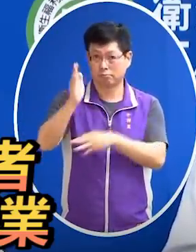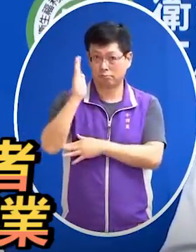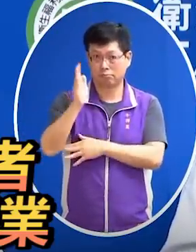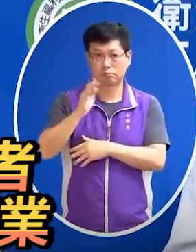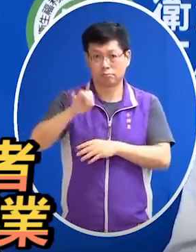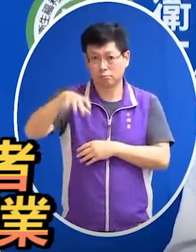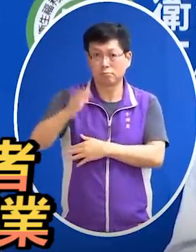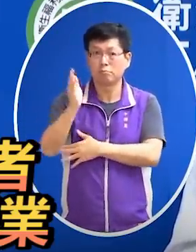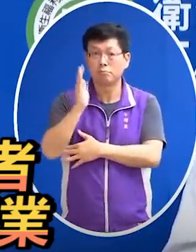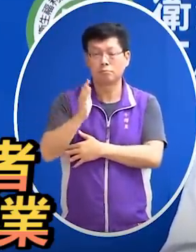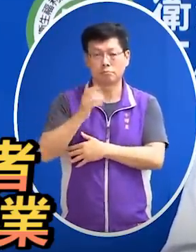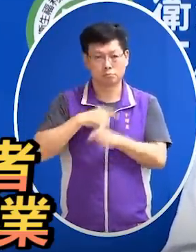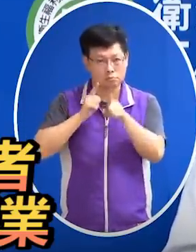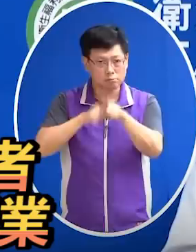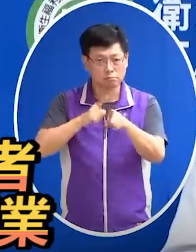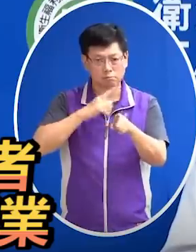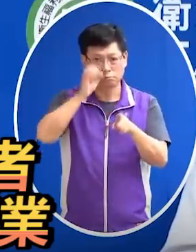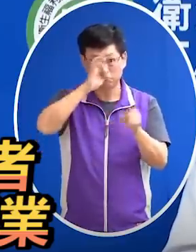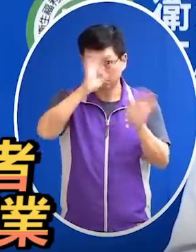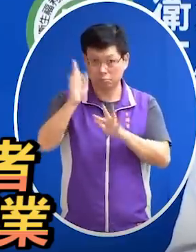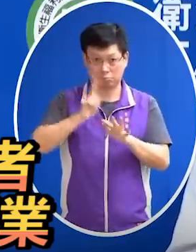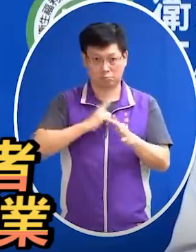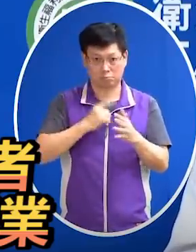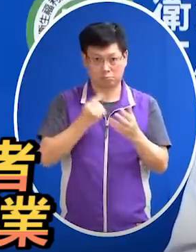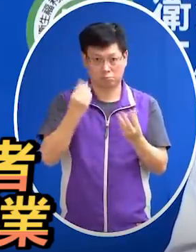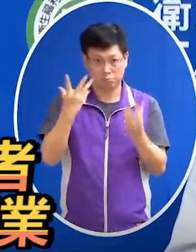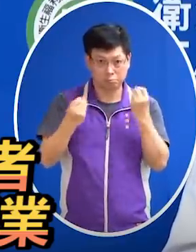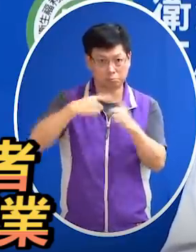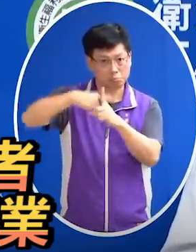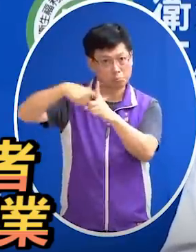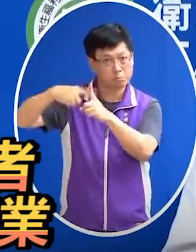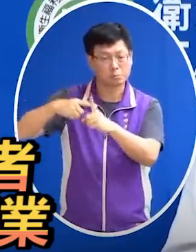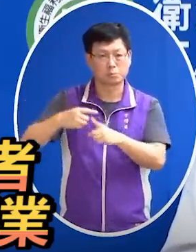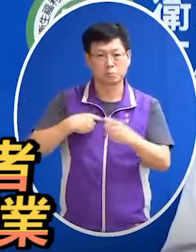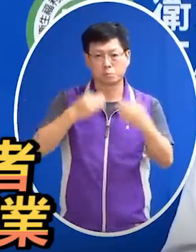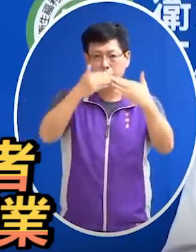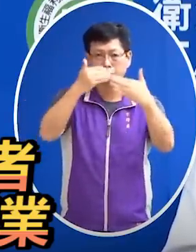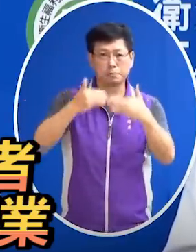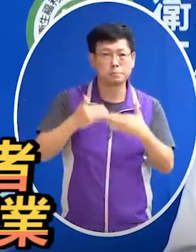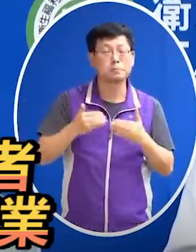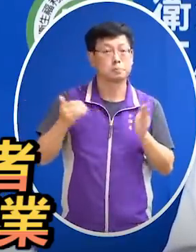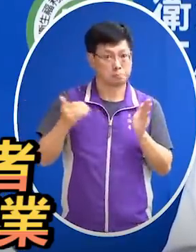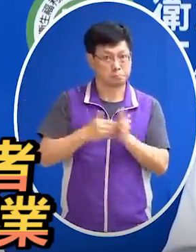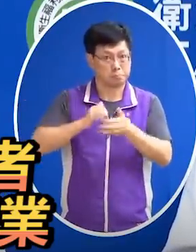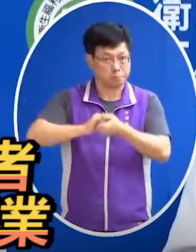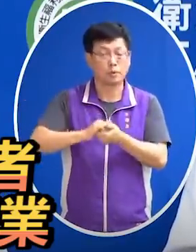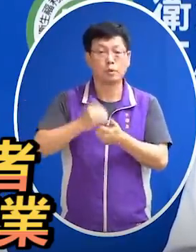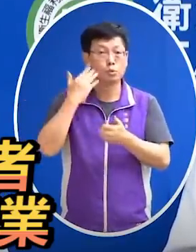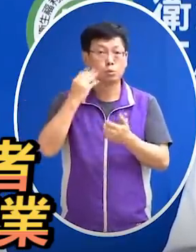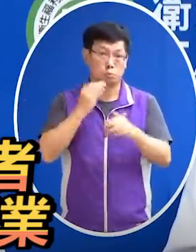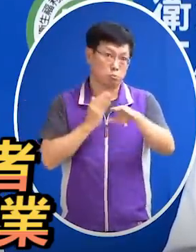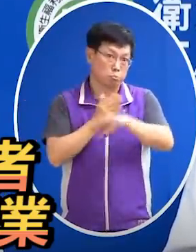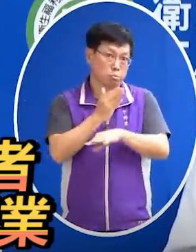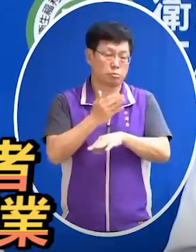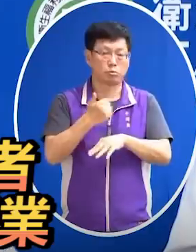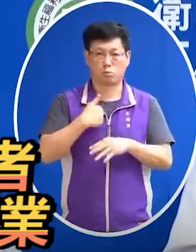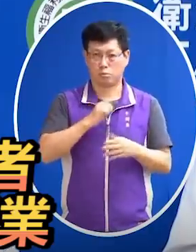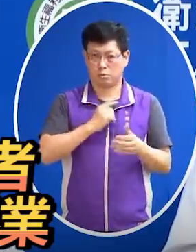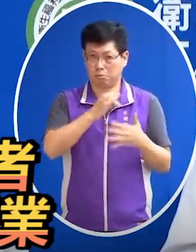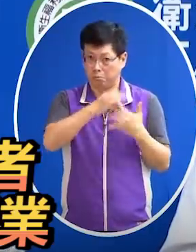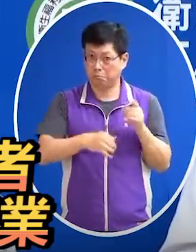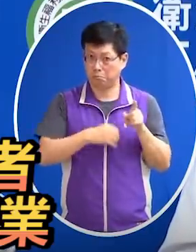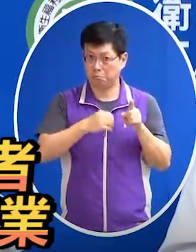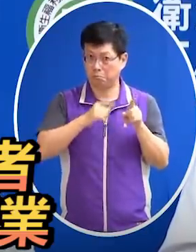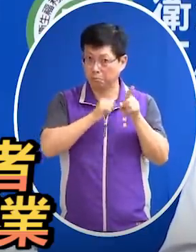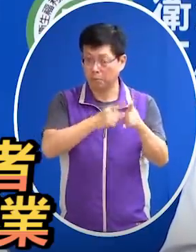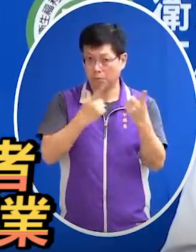要地方政府根据它的一个管理的量能。好，那这样子来做一个决定，只要不超过我们这样的一个防